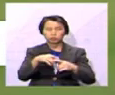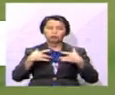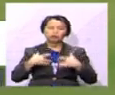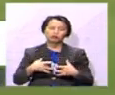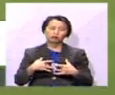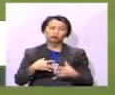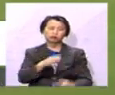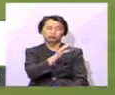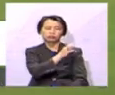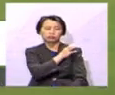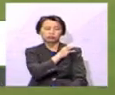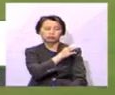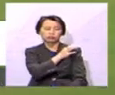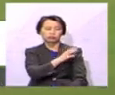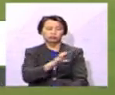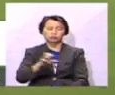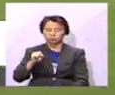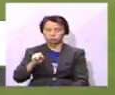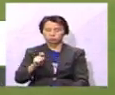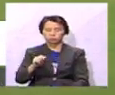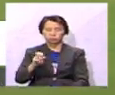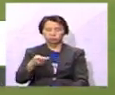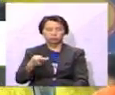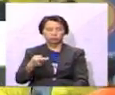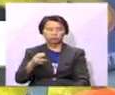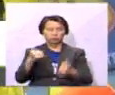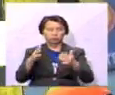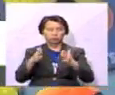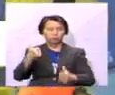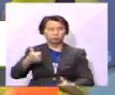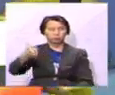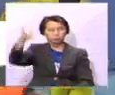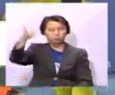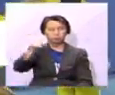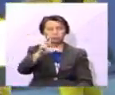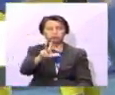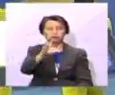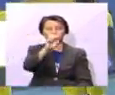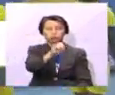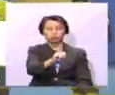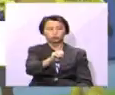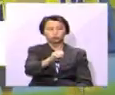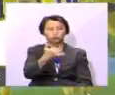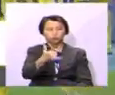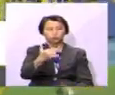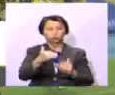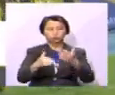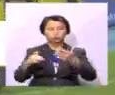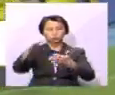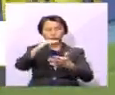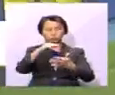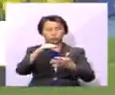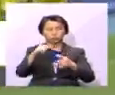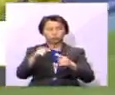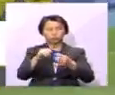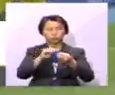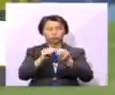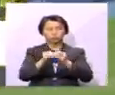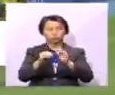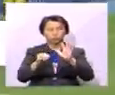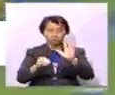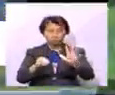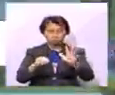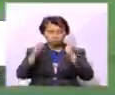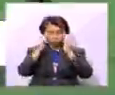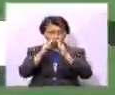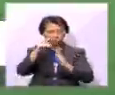mengecewakan jurulatih Satid Benseh dan anak-anak buah menang 3-0. Pahang kini naik 5 anak tangga ke kedudukan ke-5